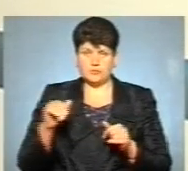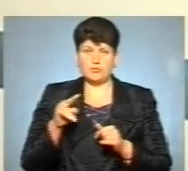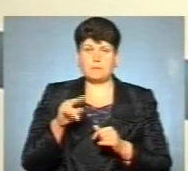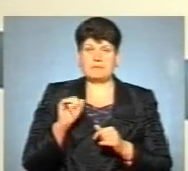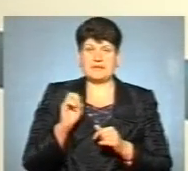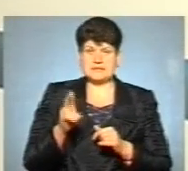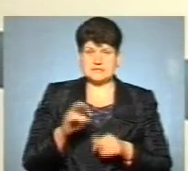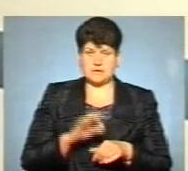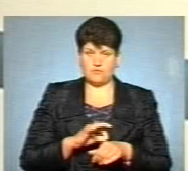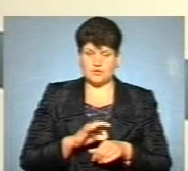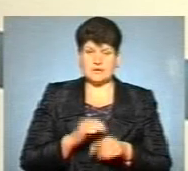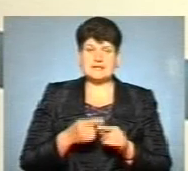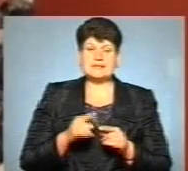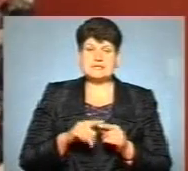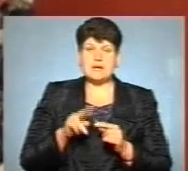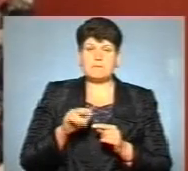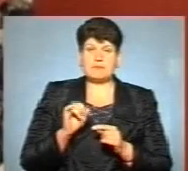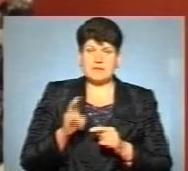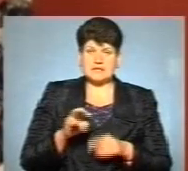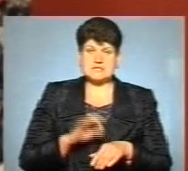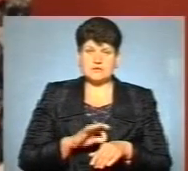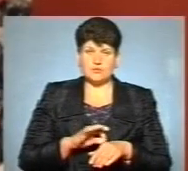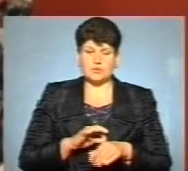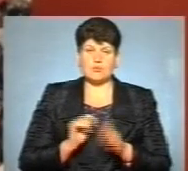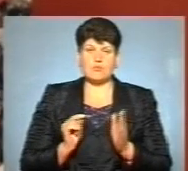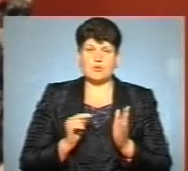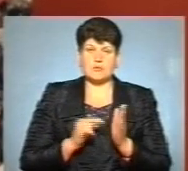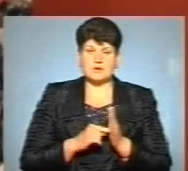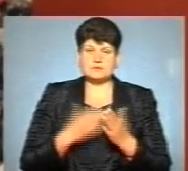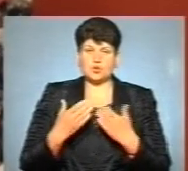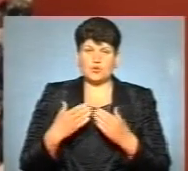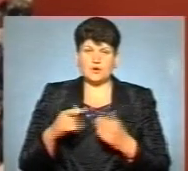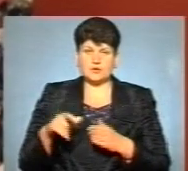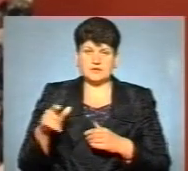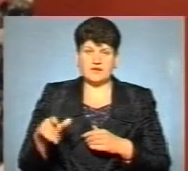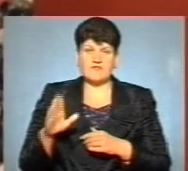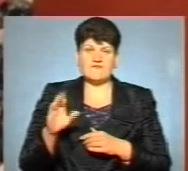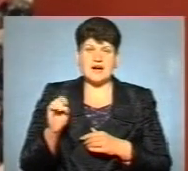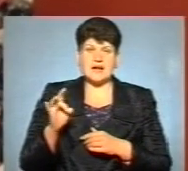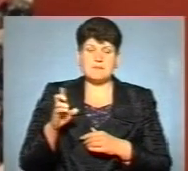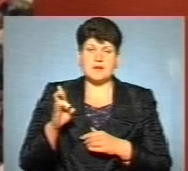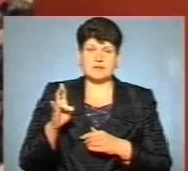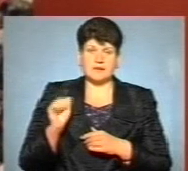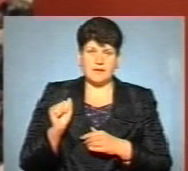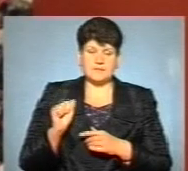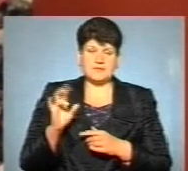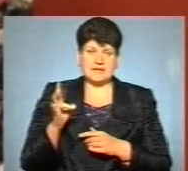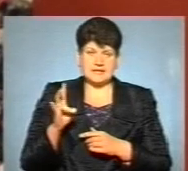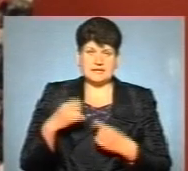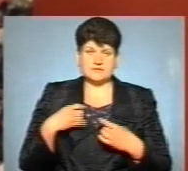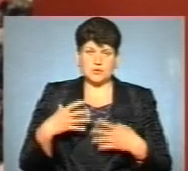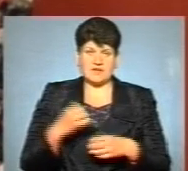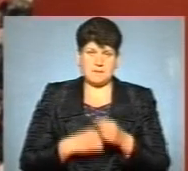захворюваності. Цей пік захворюваності нам дав саме спілкування людей під час вербної неділі і святкування